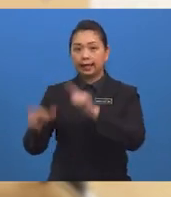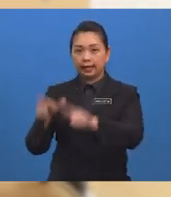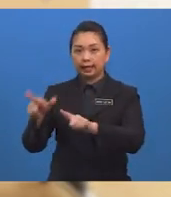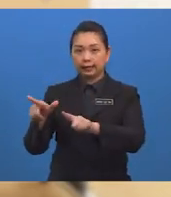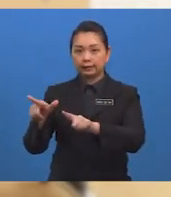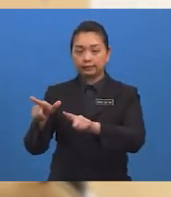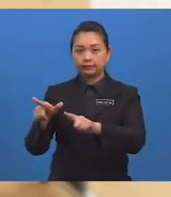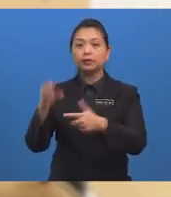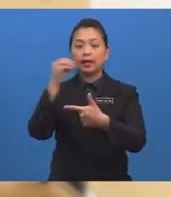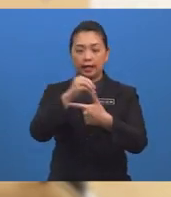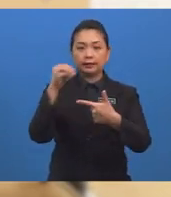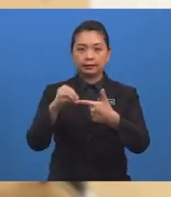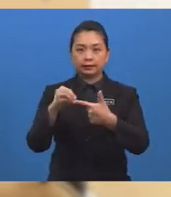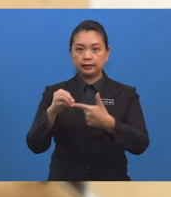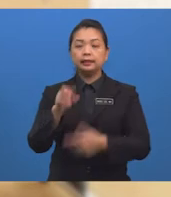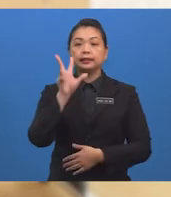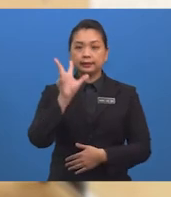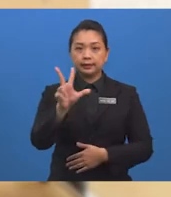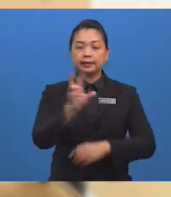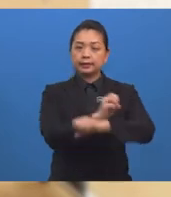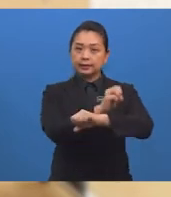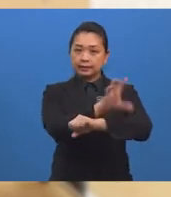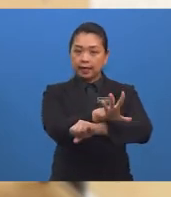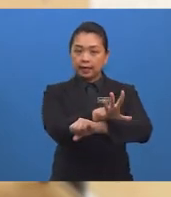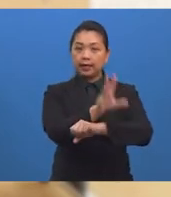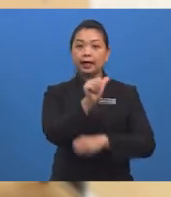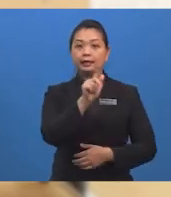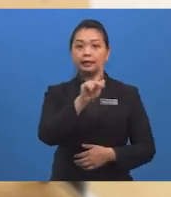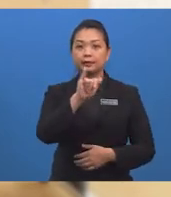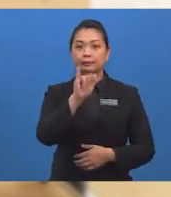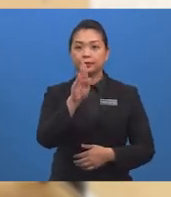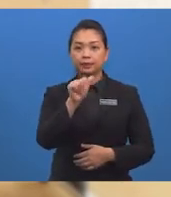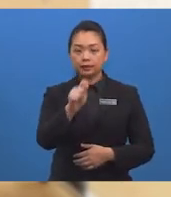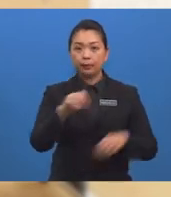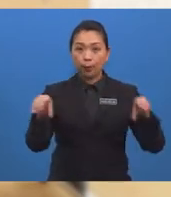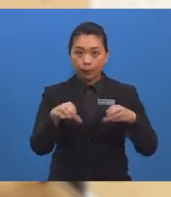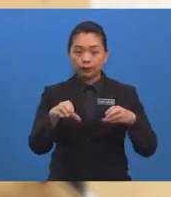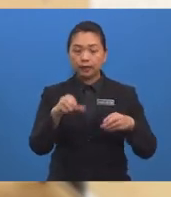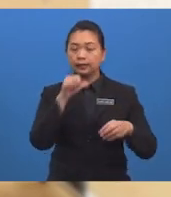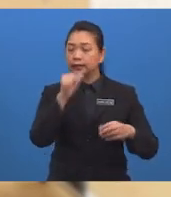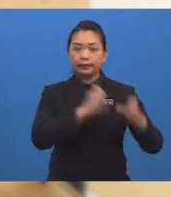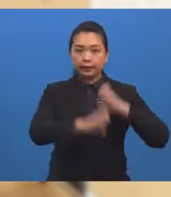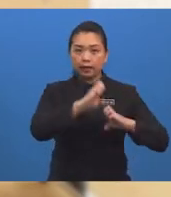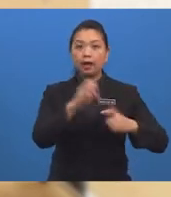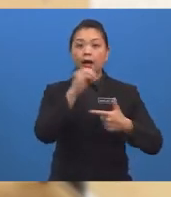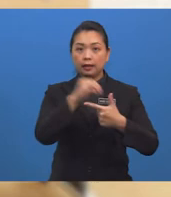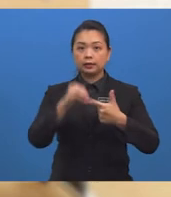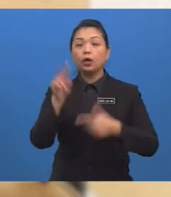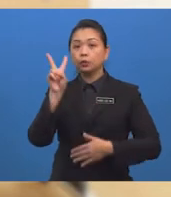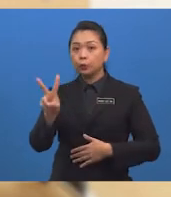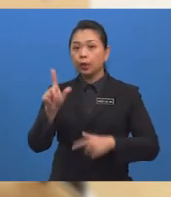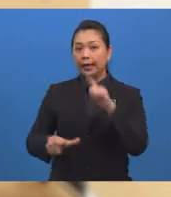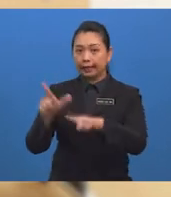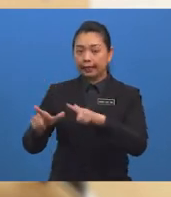menanganinya, atau 3 kesan akibat perbuatan tidak beretika dan